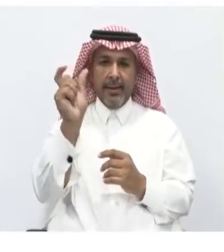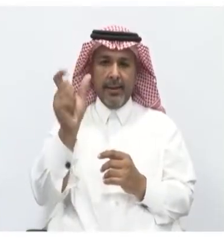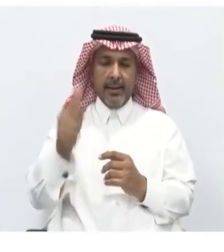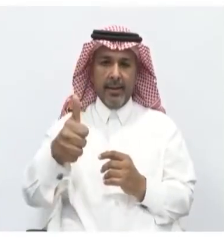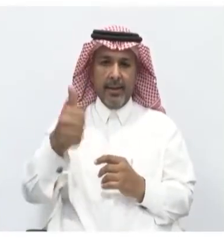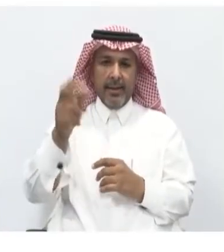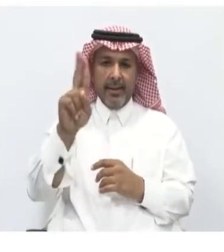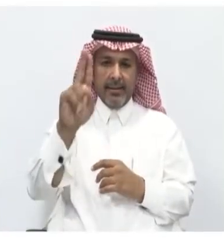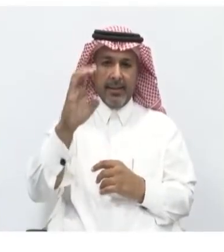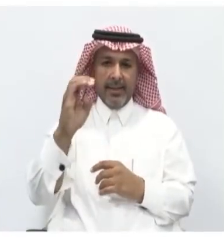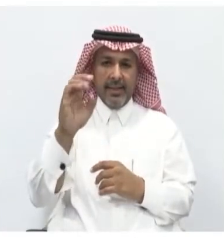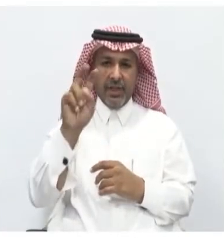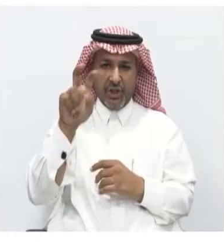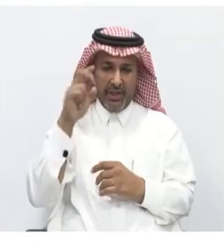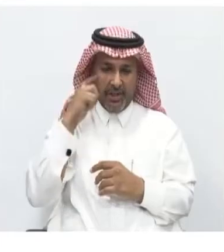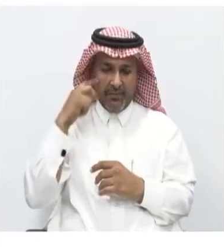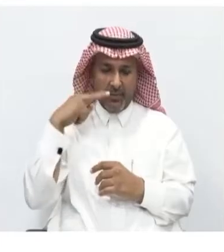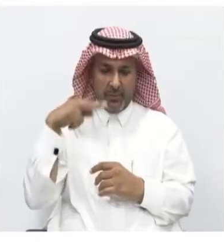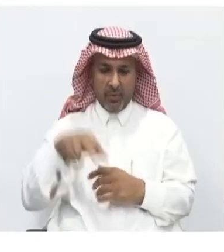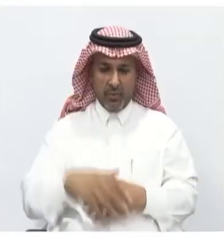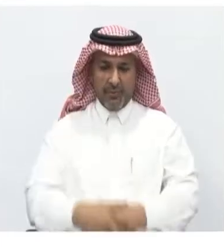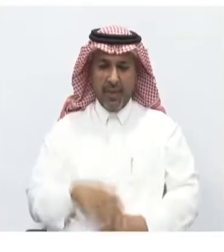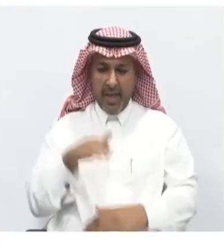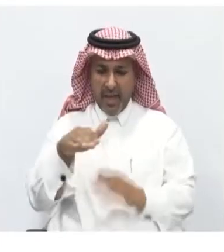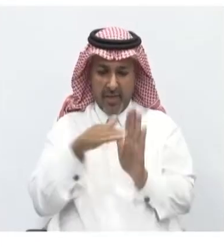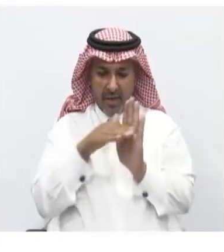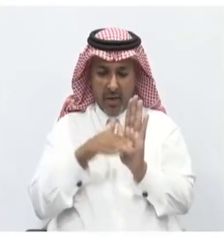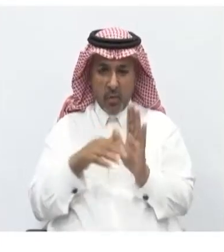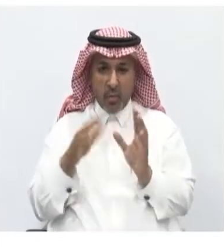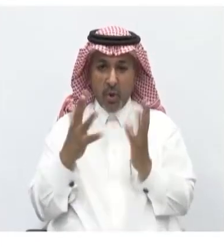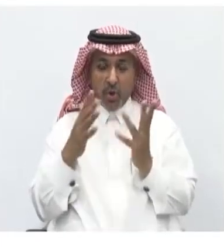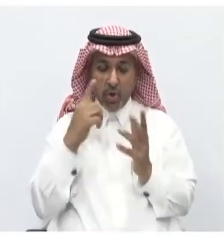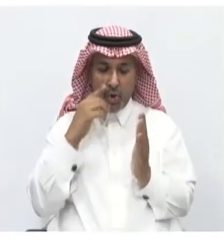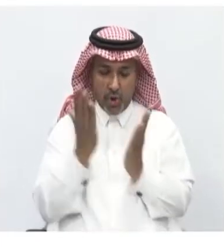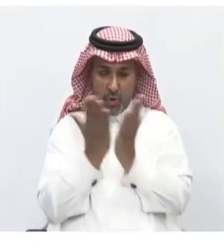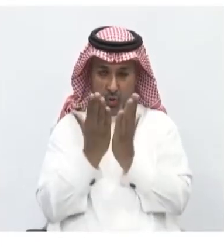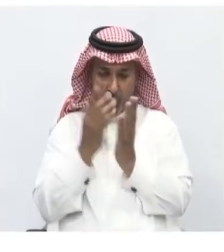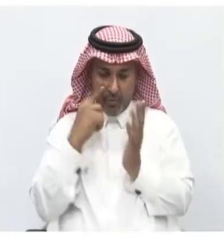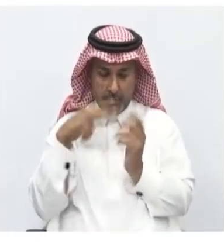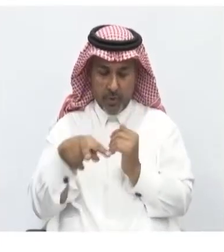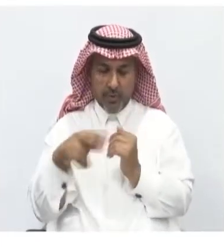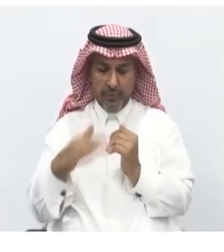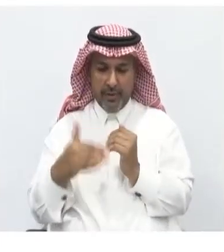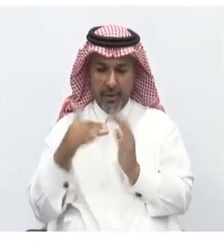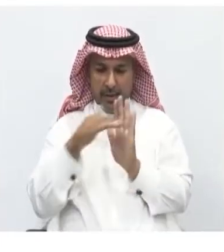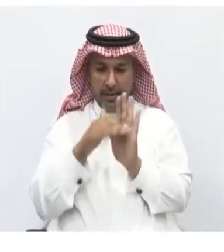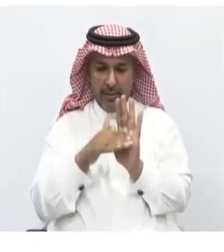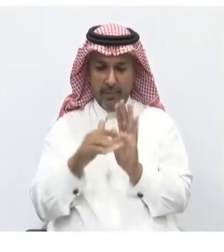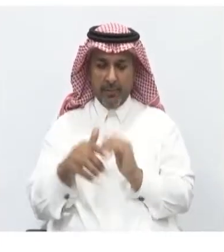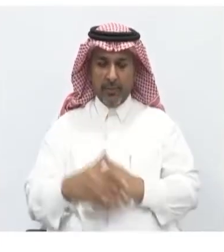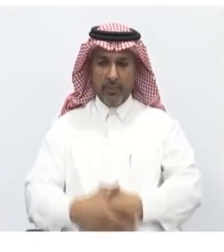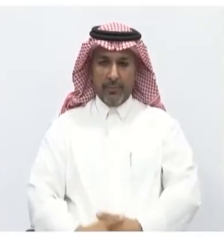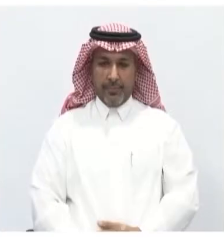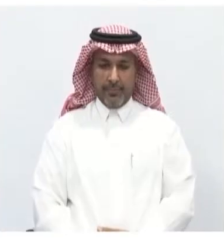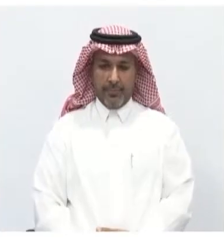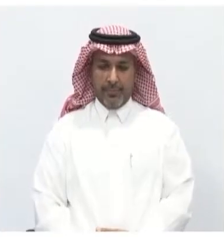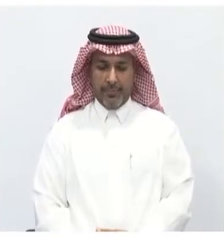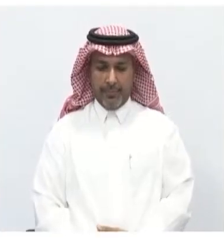الكيميائيه ستكون اليوم باذن الله النسب الموليه او النسبه الموليه ستكون في حصص قادمه